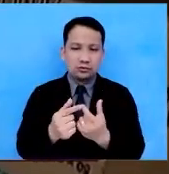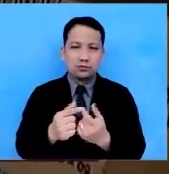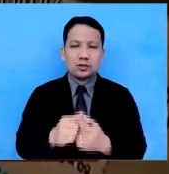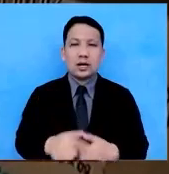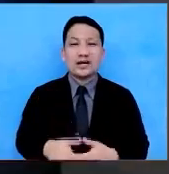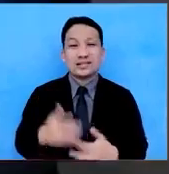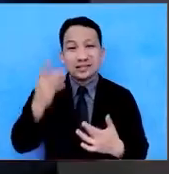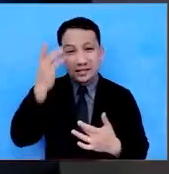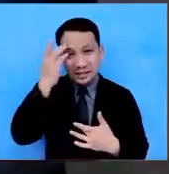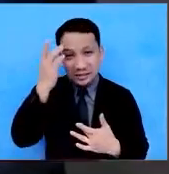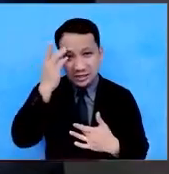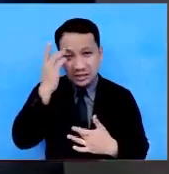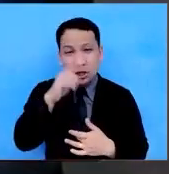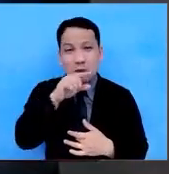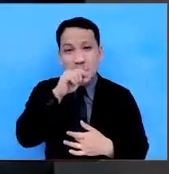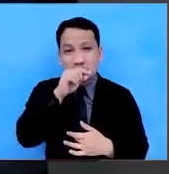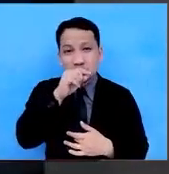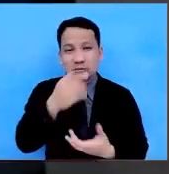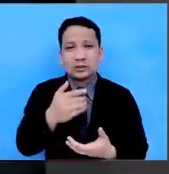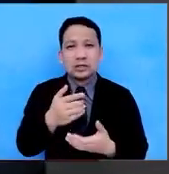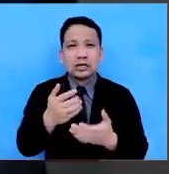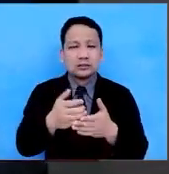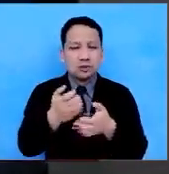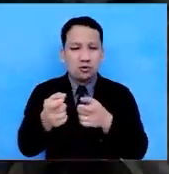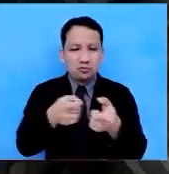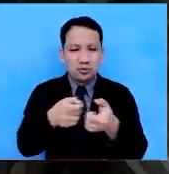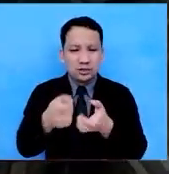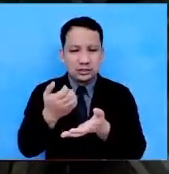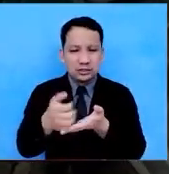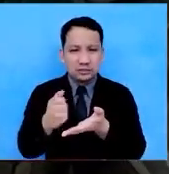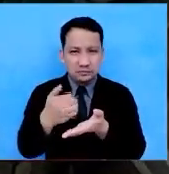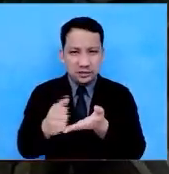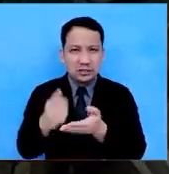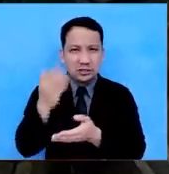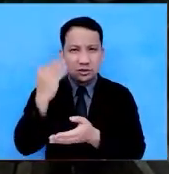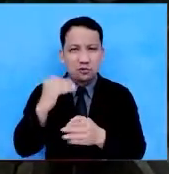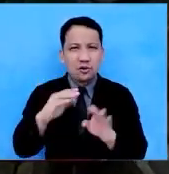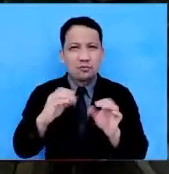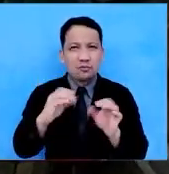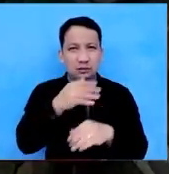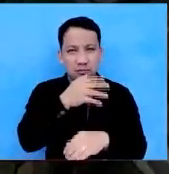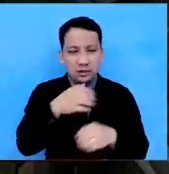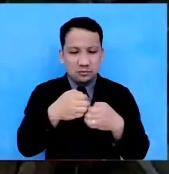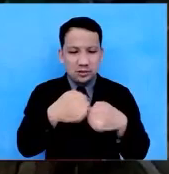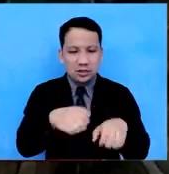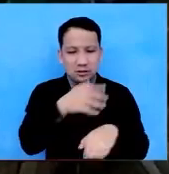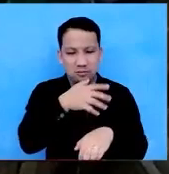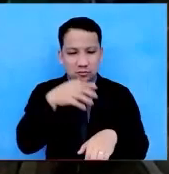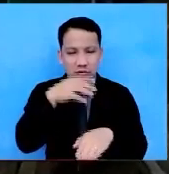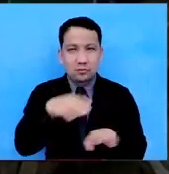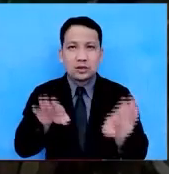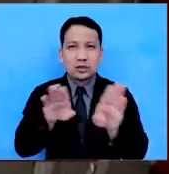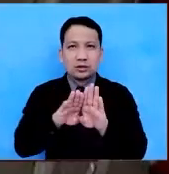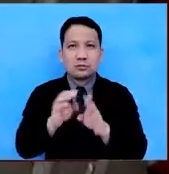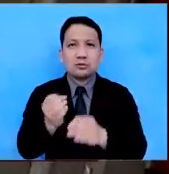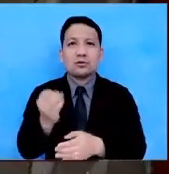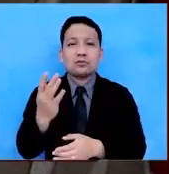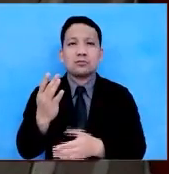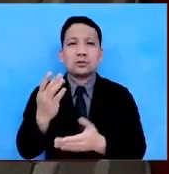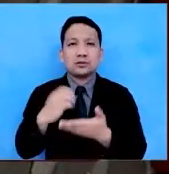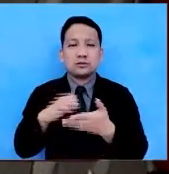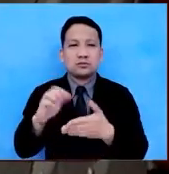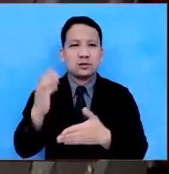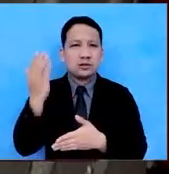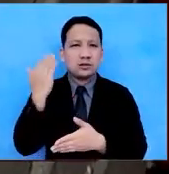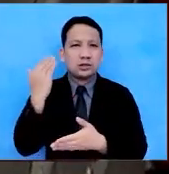operating expenses ang dahilan kaya maraming egg farms ang nagsasara. Ang resulta, sumipa ang presyo ng itlog nitong mga